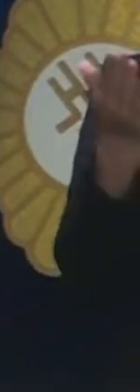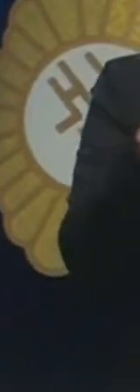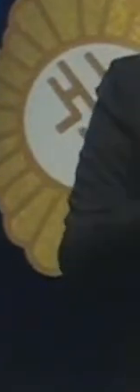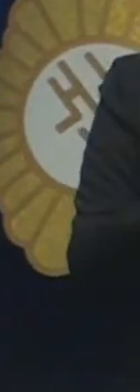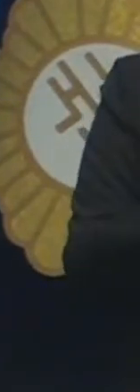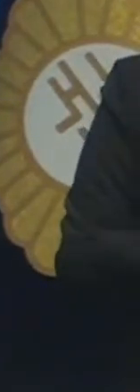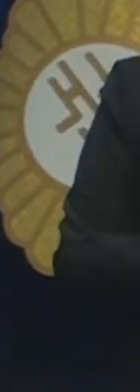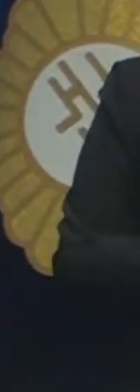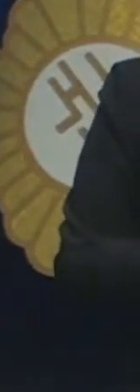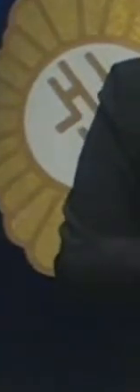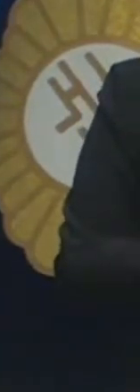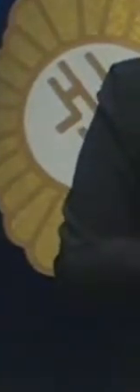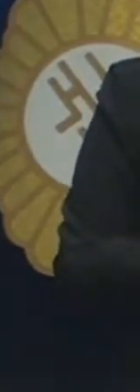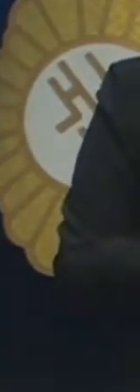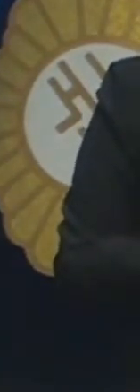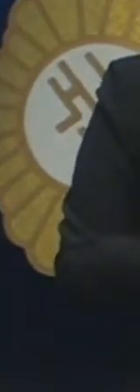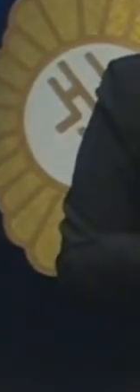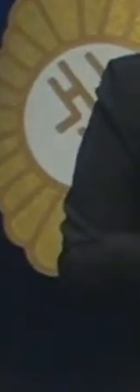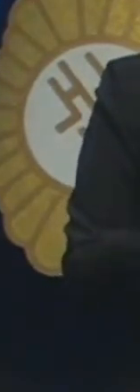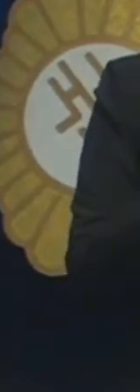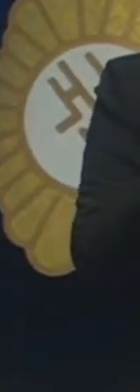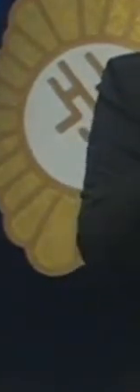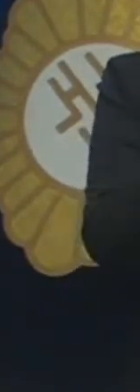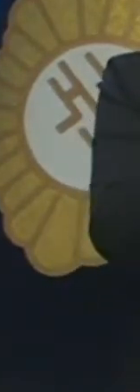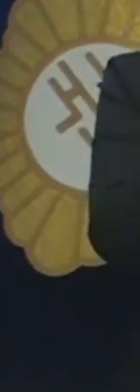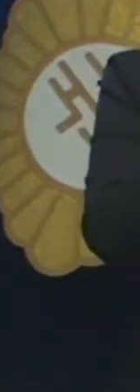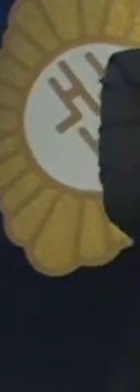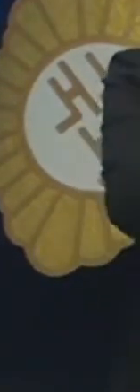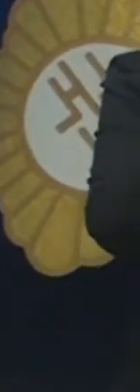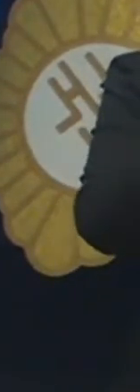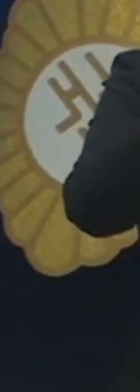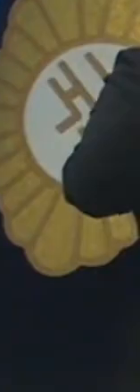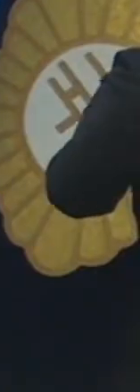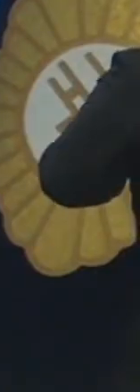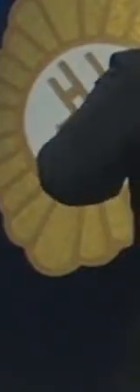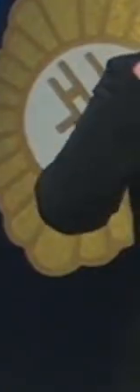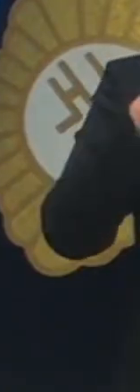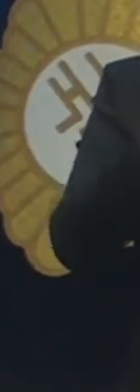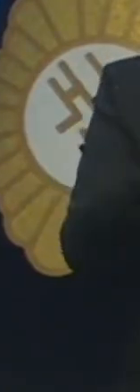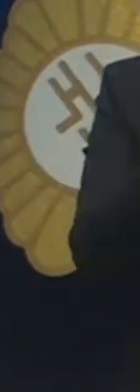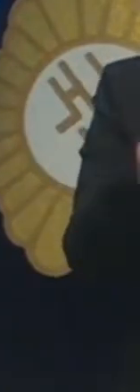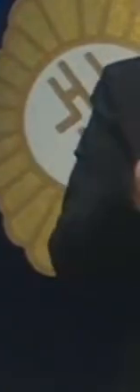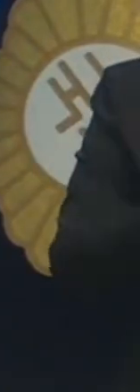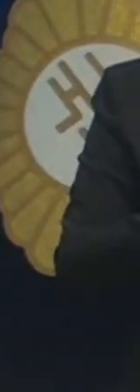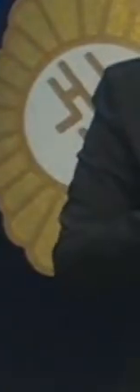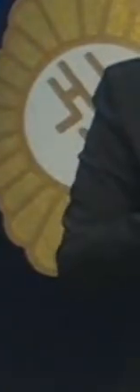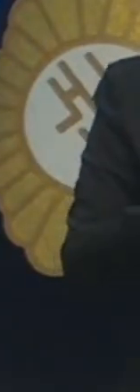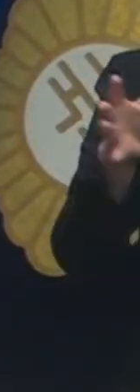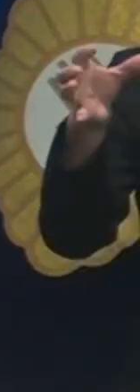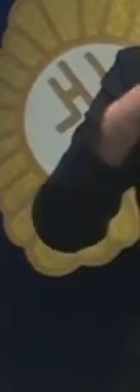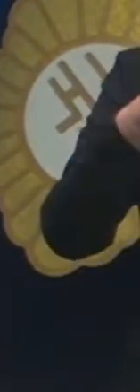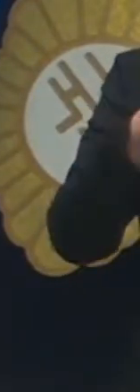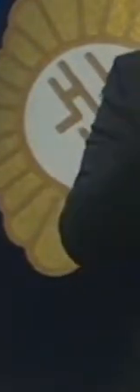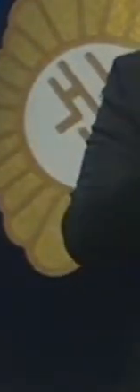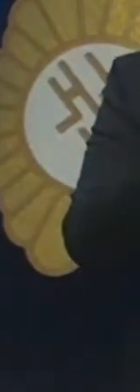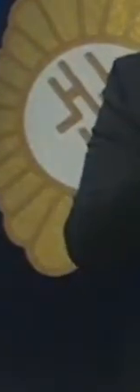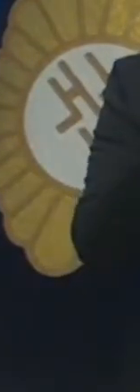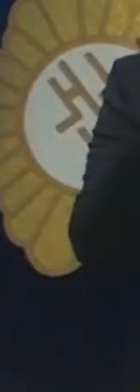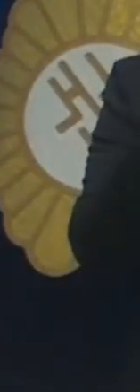그러나 오프라인 유통산업이 어려움을 겪는 가운데 인수자로 거론되는 기업들은 손을 내젓고